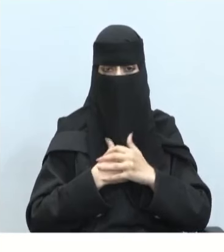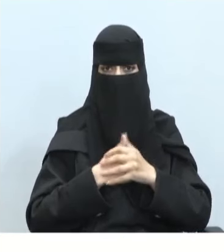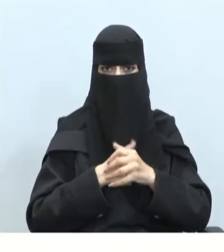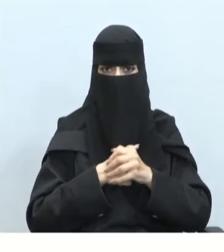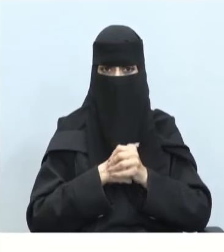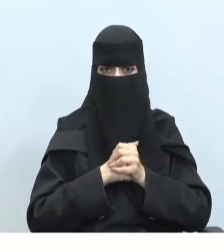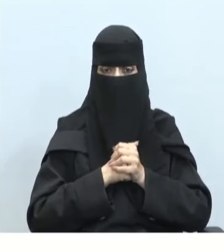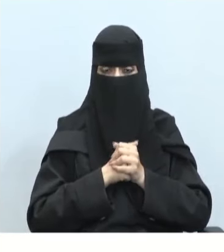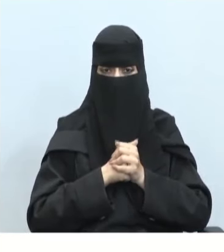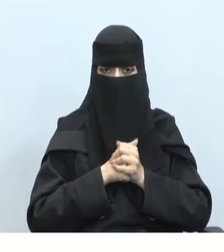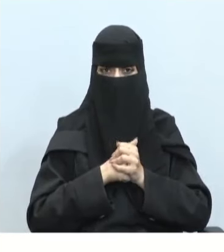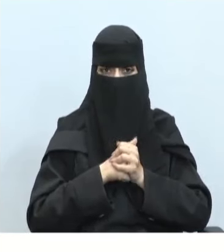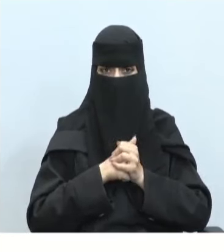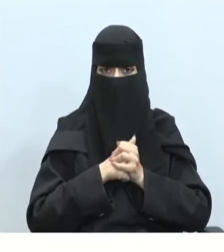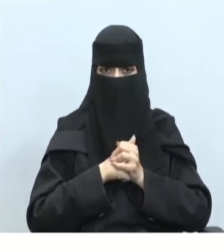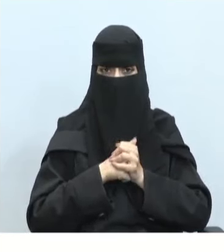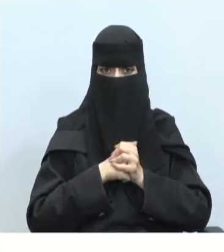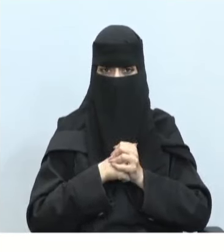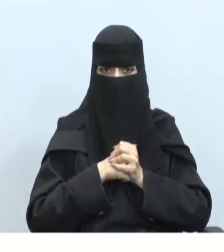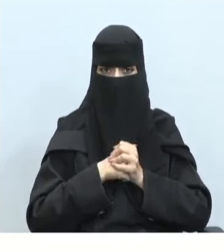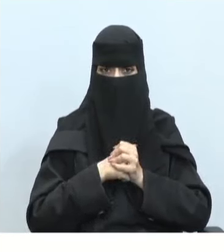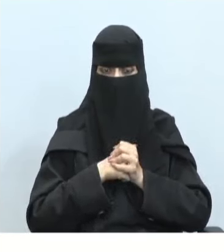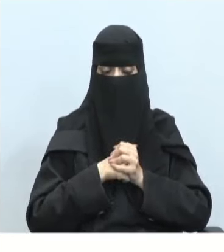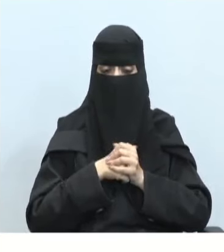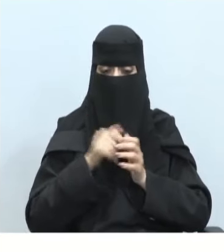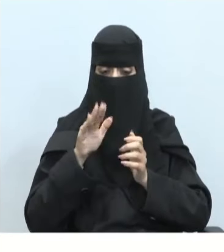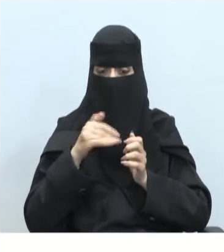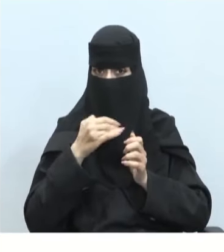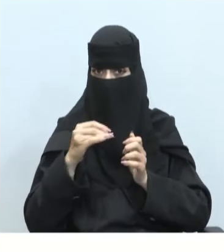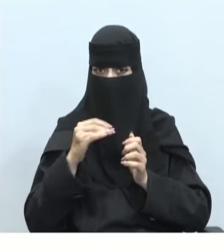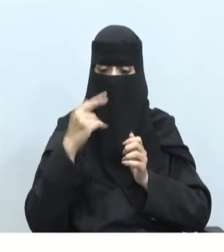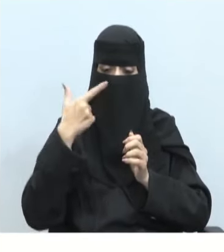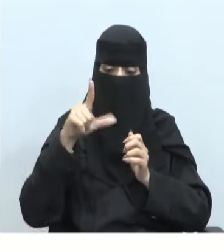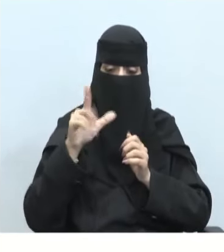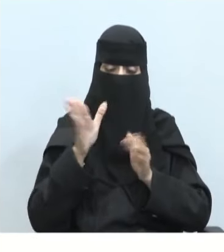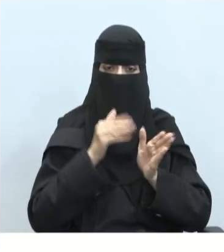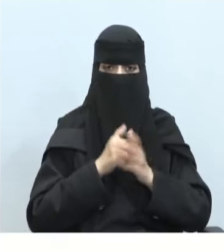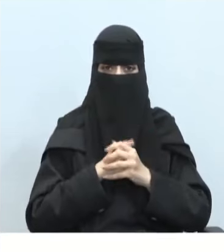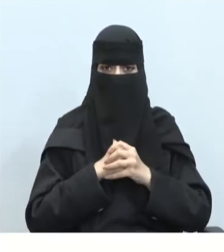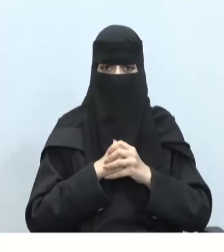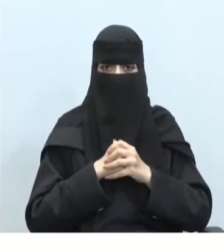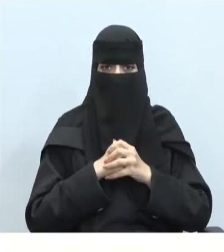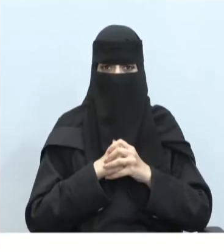صحيحه استبدال الكل احسنتم العباره ايضا